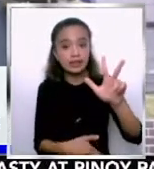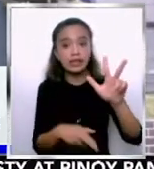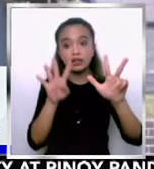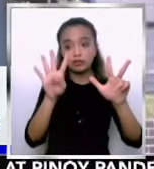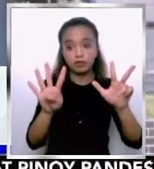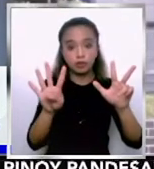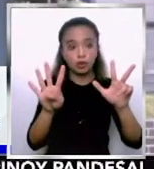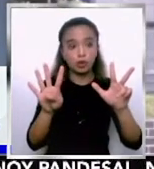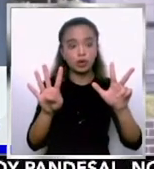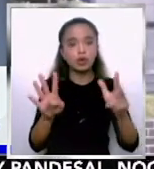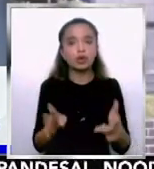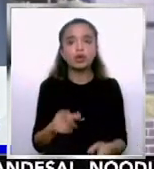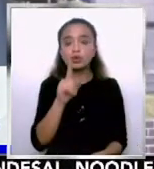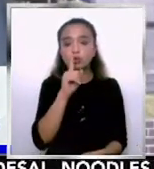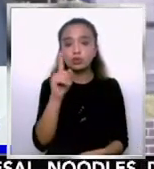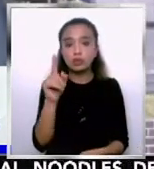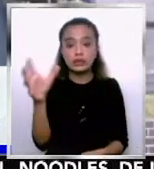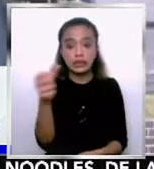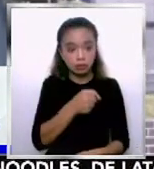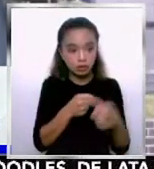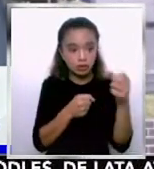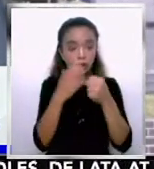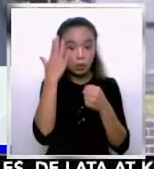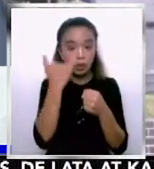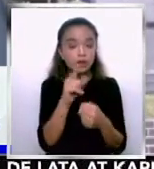utilized to ensure that there will be